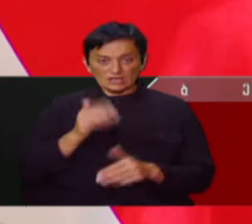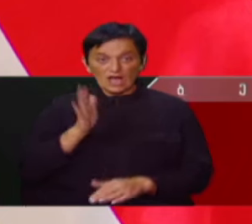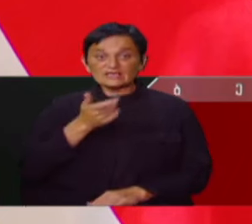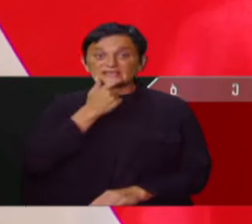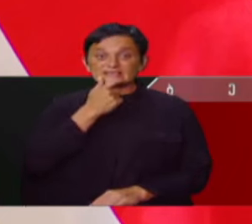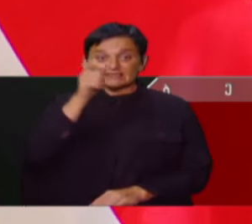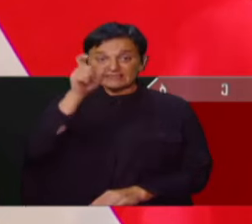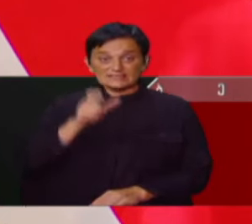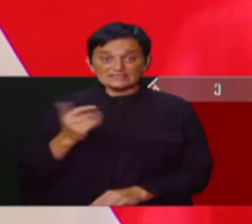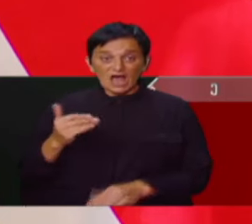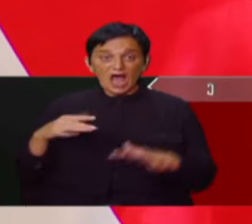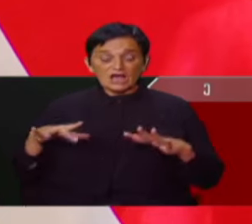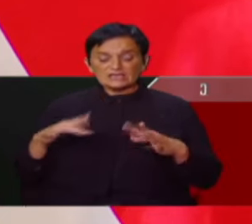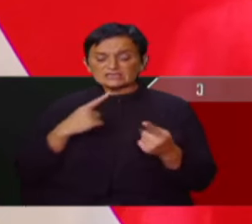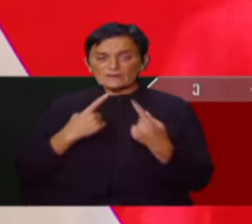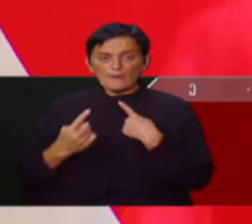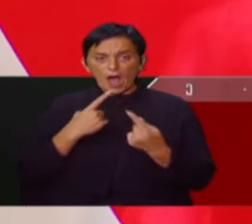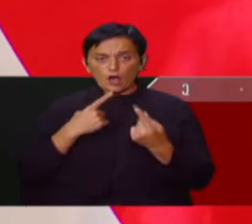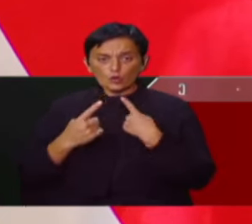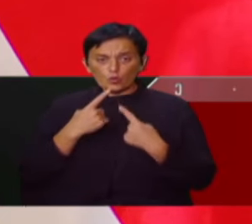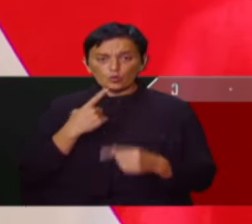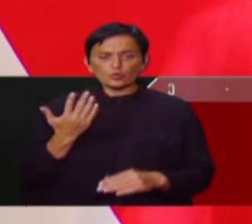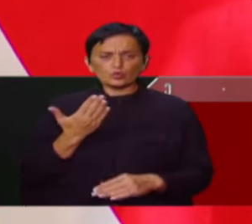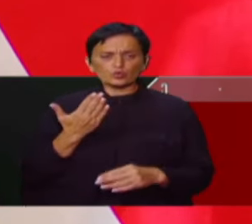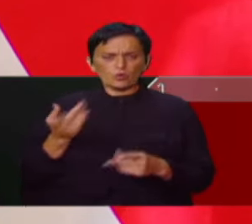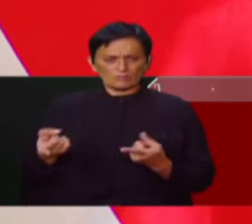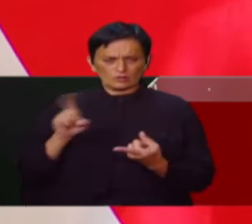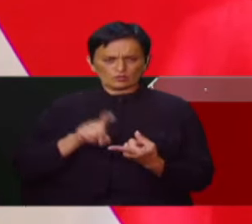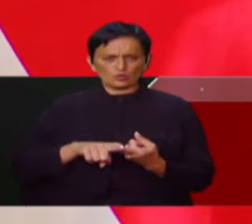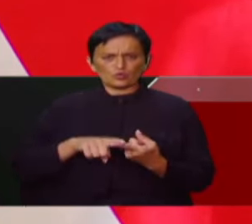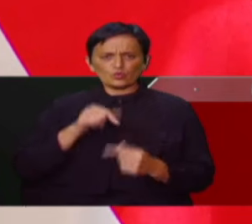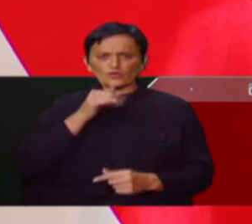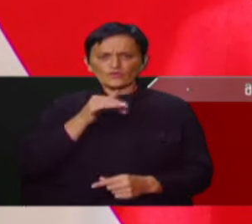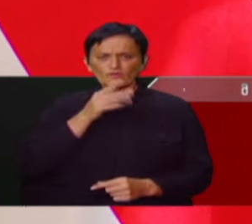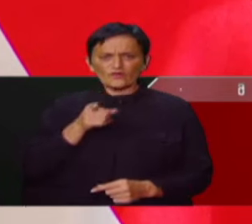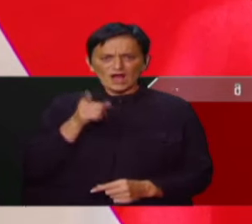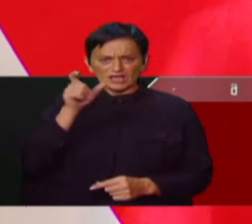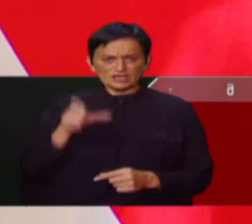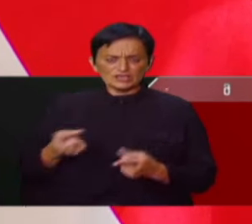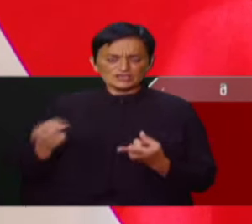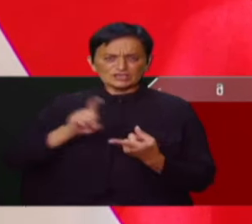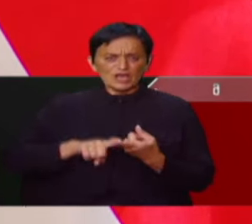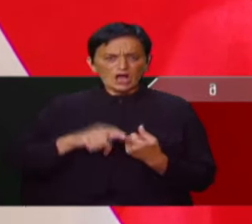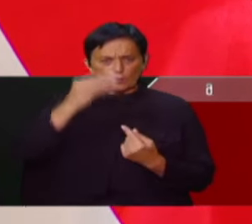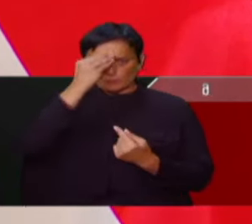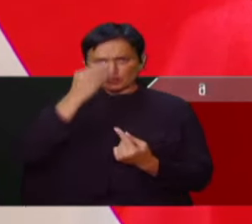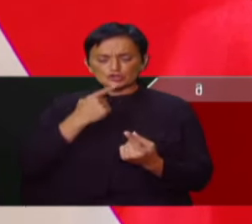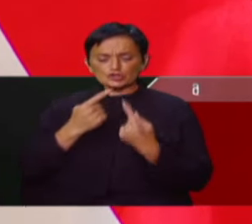მიხეილ სააკაშვილის სპეკულაციები რომელიც უკავშირდებოდა რომ თითქოს მასთან დაკავშირებით რაიმე მსჯელობა იყო